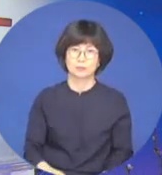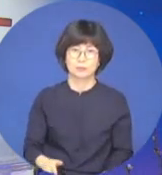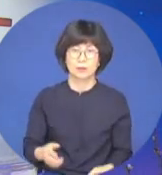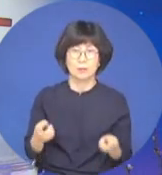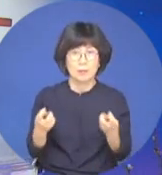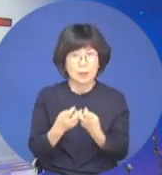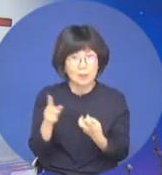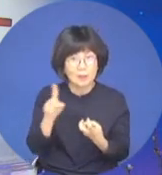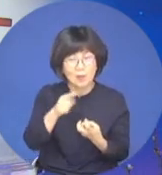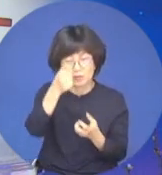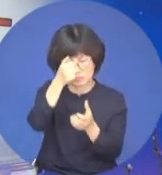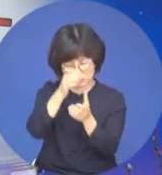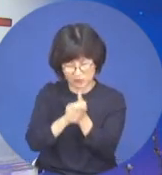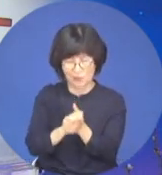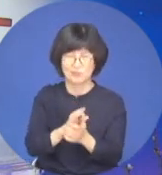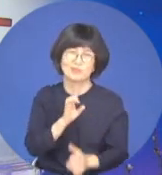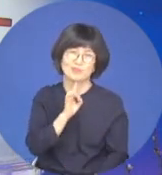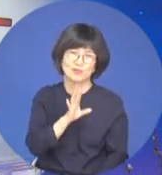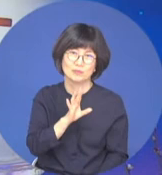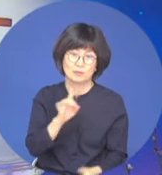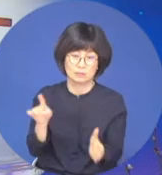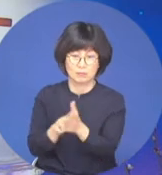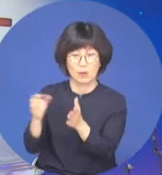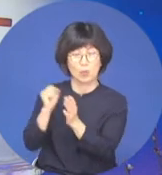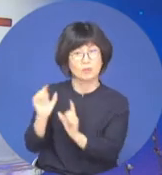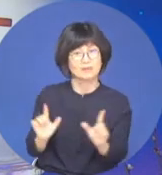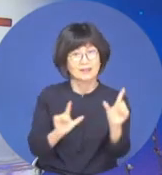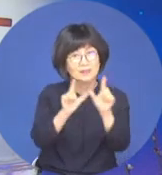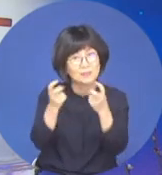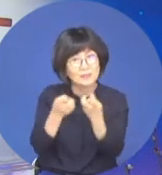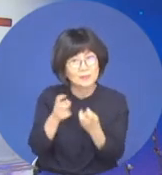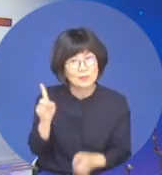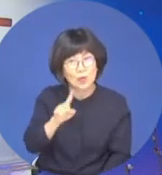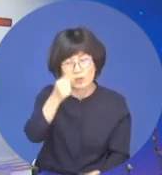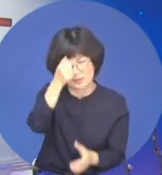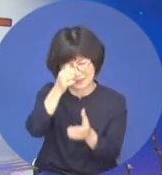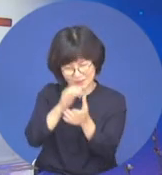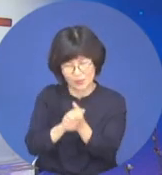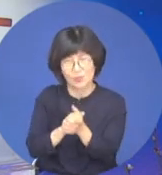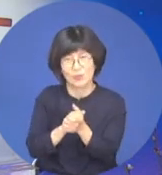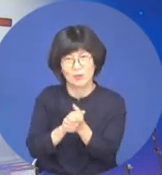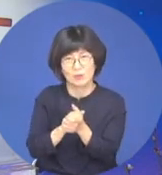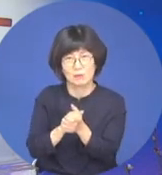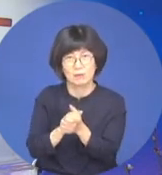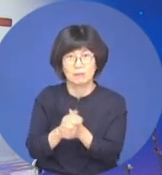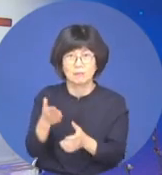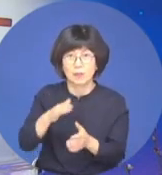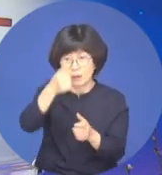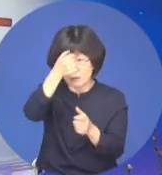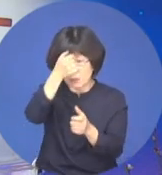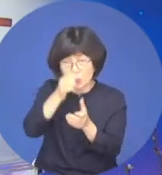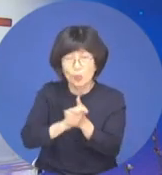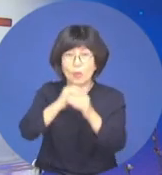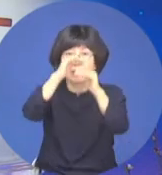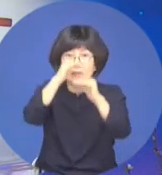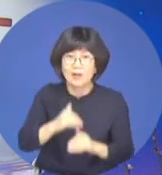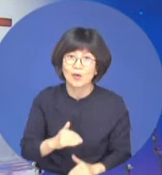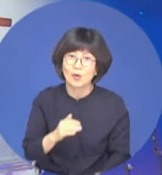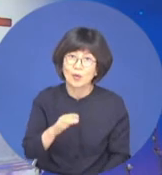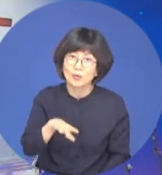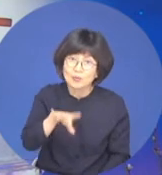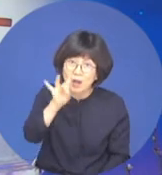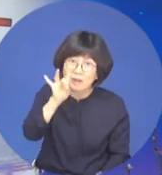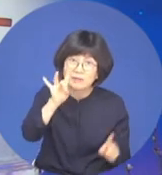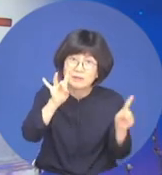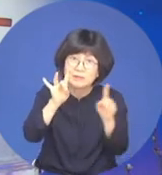없다. 믿음으로 사는 길이 뭐냐? 기도하는 것이라는 거죠. 근데 여러분, 기도의 내용을 보면요, 무엇을 시작했습니까? 첫